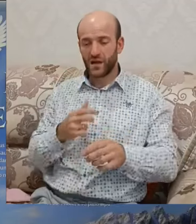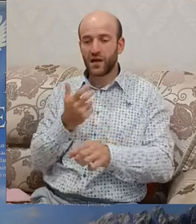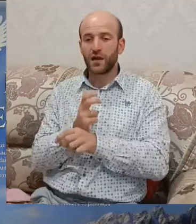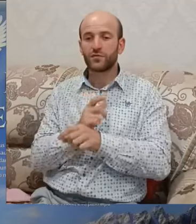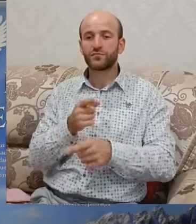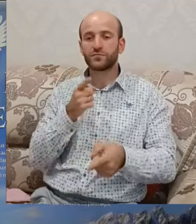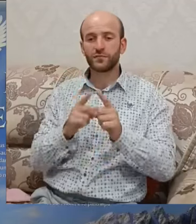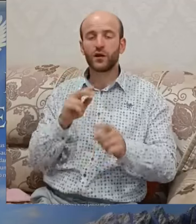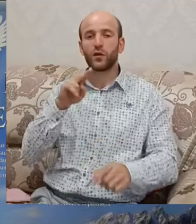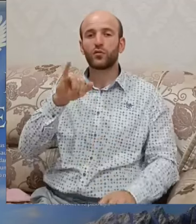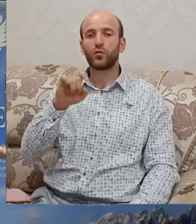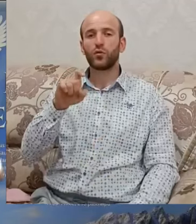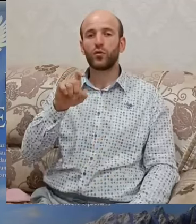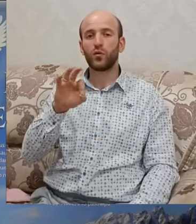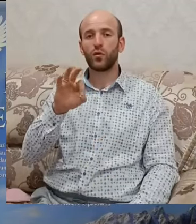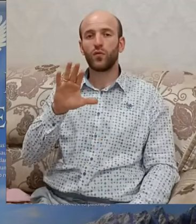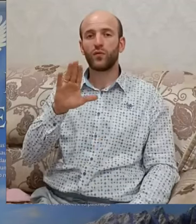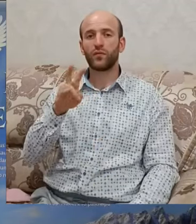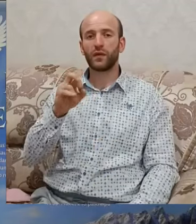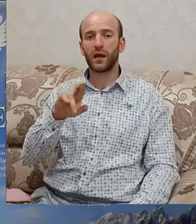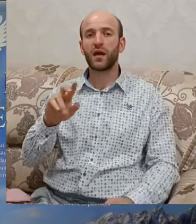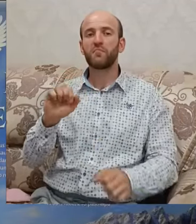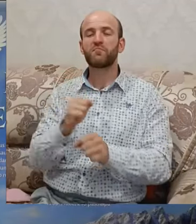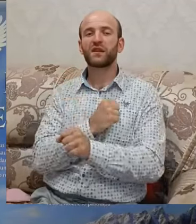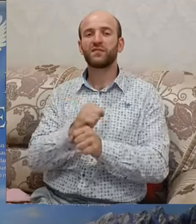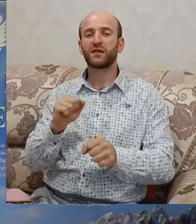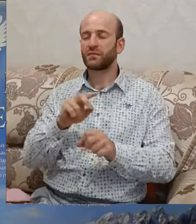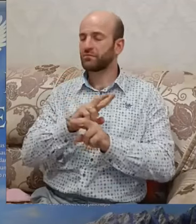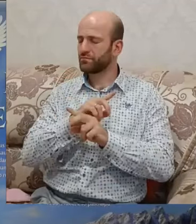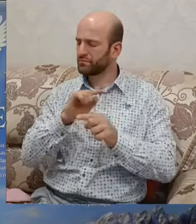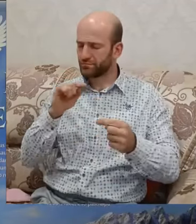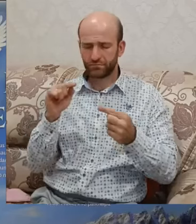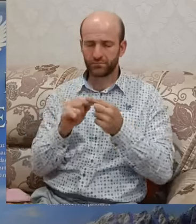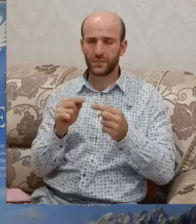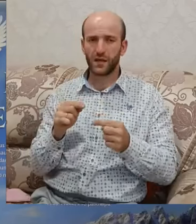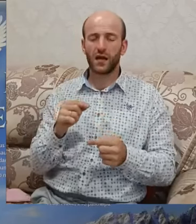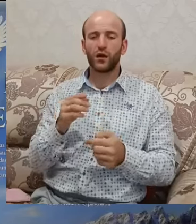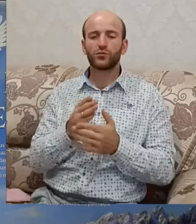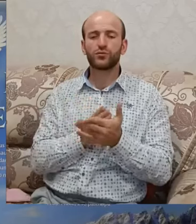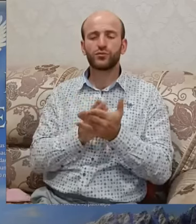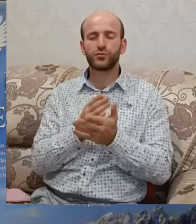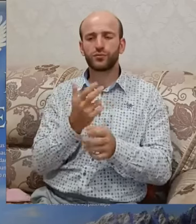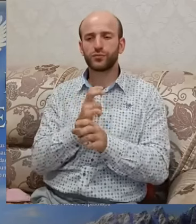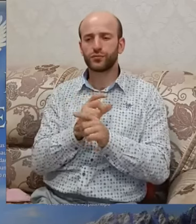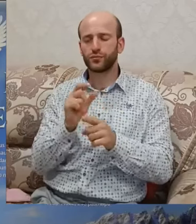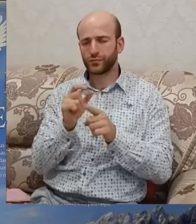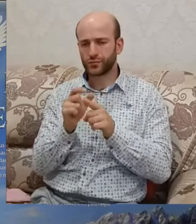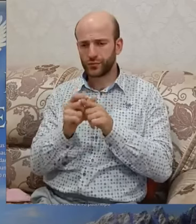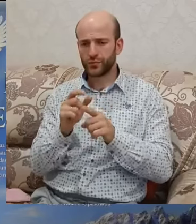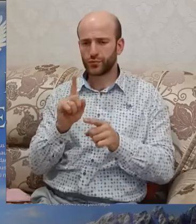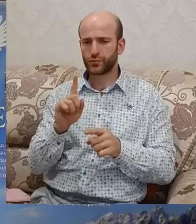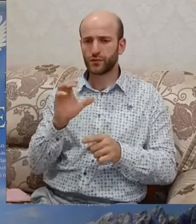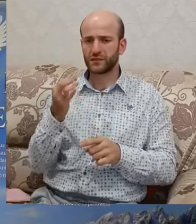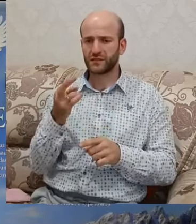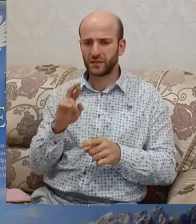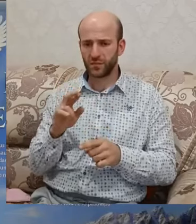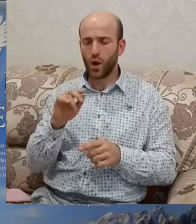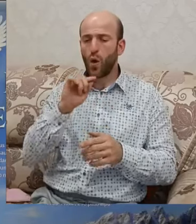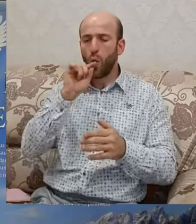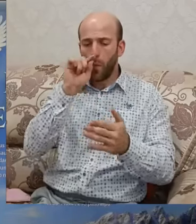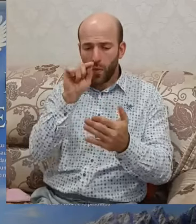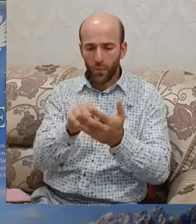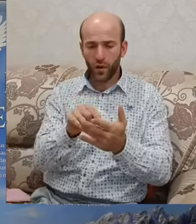Ta sėkla Kristui kiekvieno čia esančio širdį. Служение, чтоб то слово, это семя пало в каждое здесь сердце. Nes visos dvasios. Потому что все